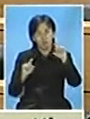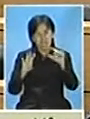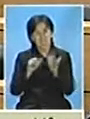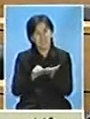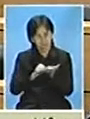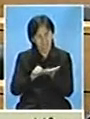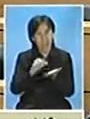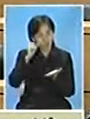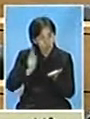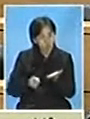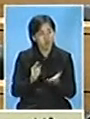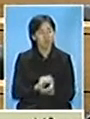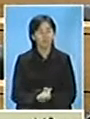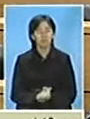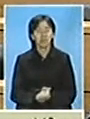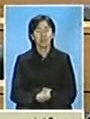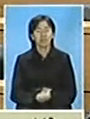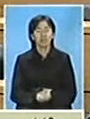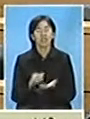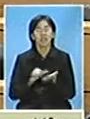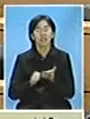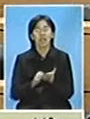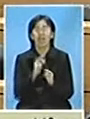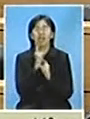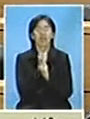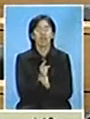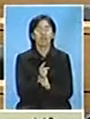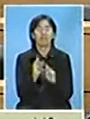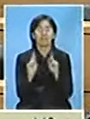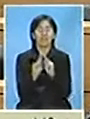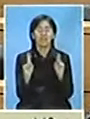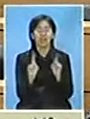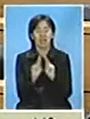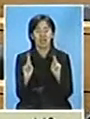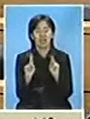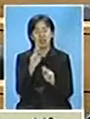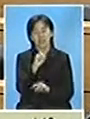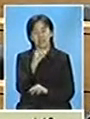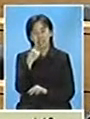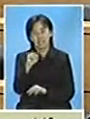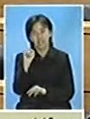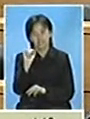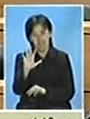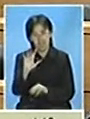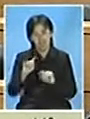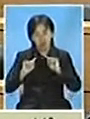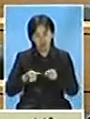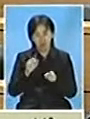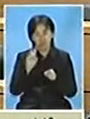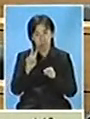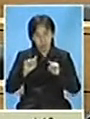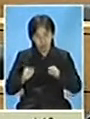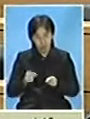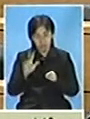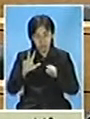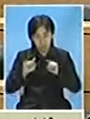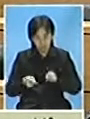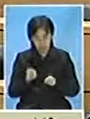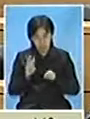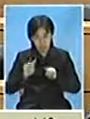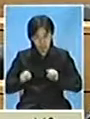ยู่นะครับยังต้องแก้ว่าให้เป็นไปตามกรรมการตามมาตรา15วงเล็บ2 3 4และ5